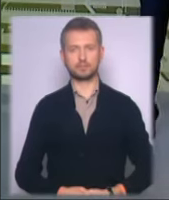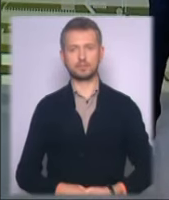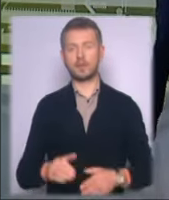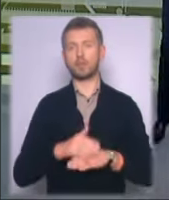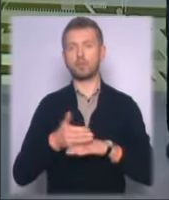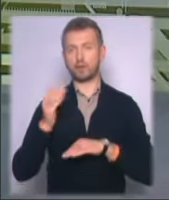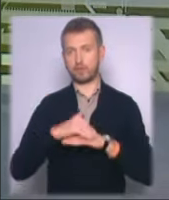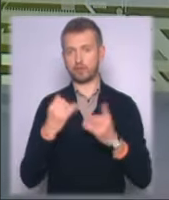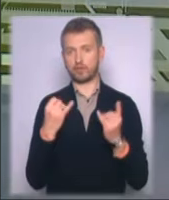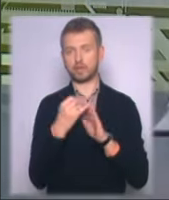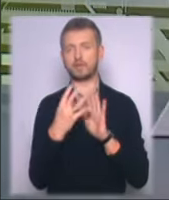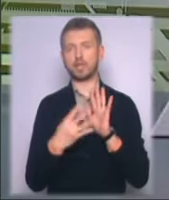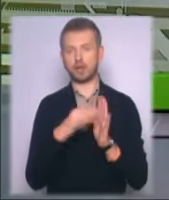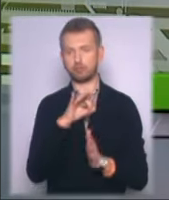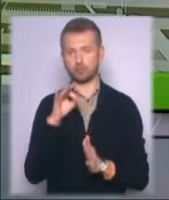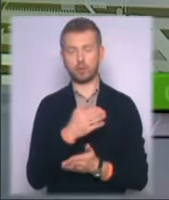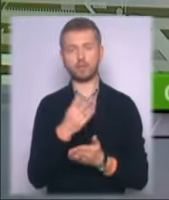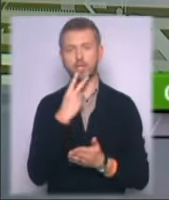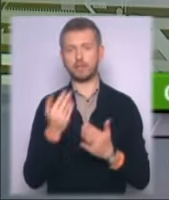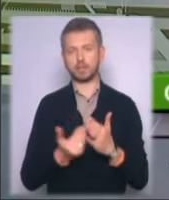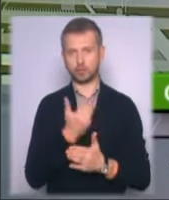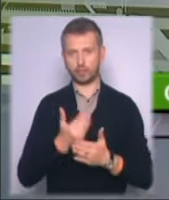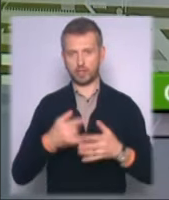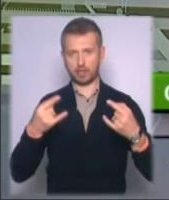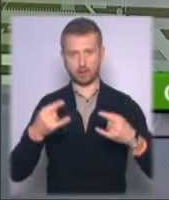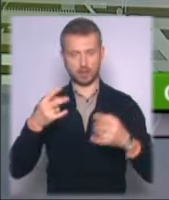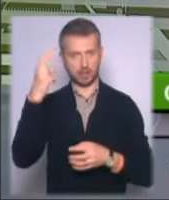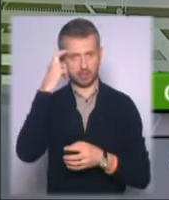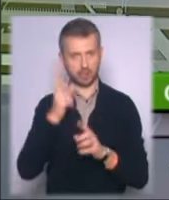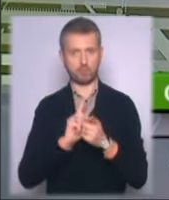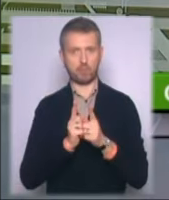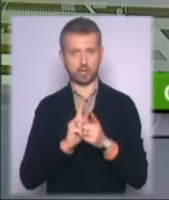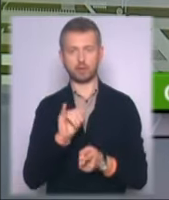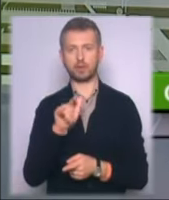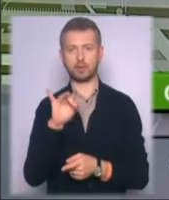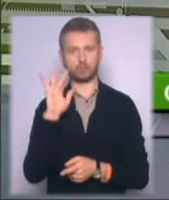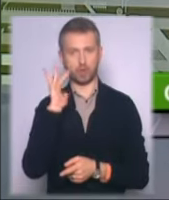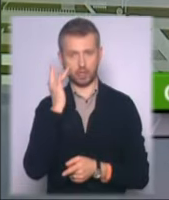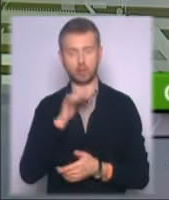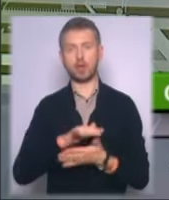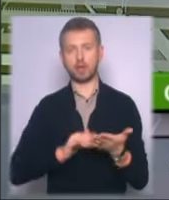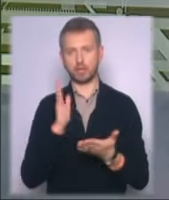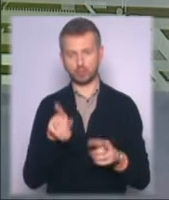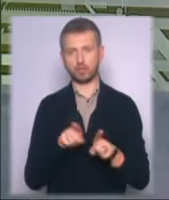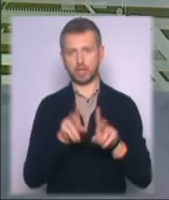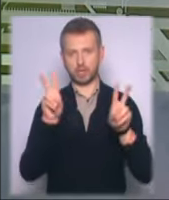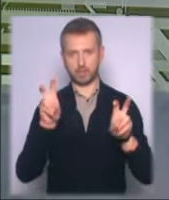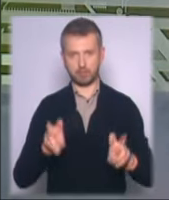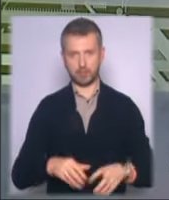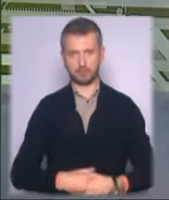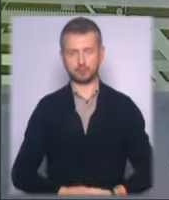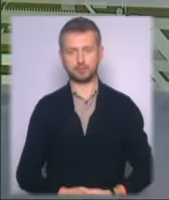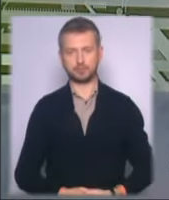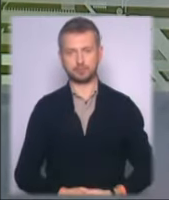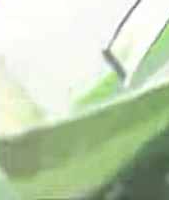Добрий вечір. У столиці 19. Ви дивитесь випуск СТН на телеканалі «Київ». Студії Олекса Кіпкало та Ігор Бондаренко. Зараз говоритимемо на такі теми.